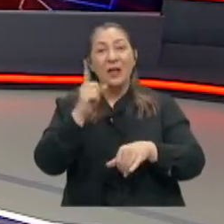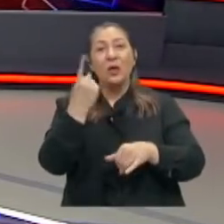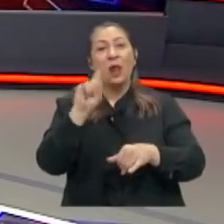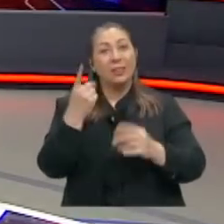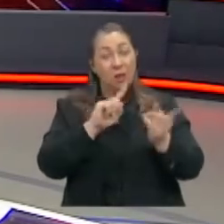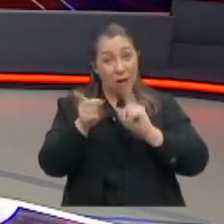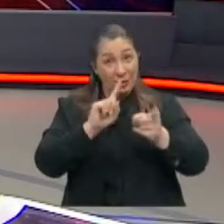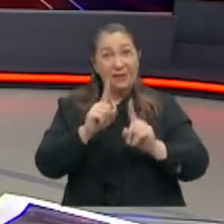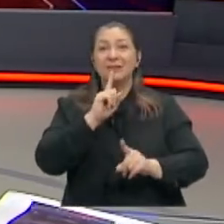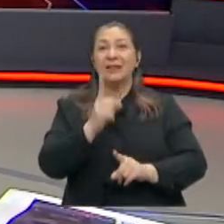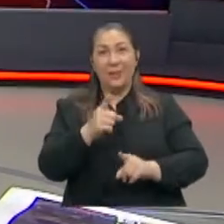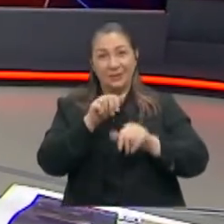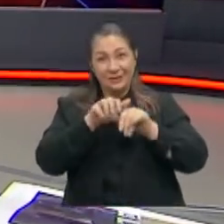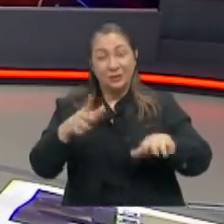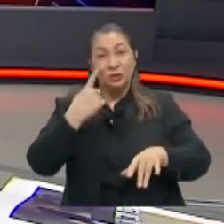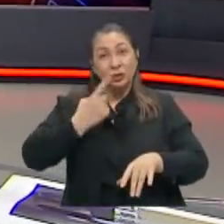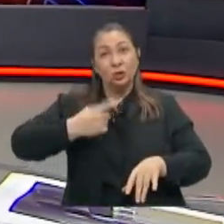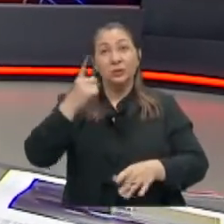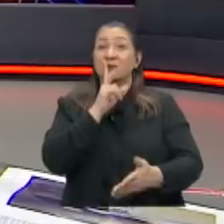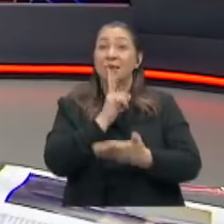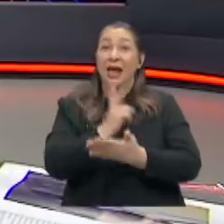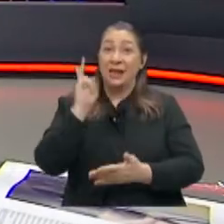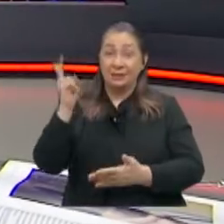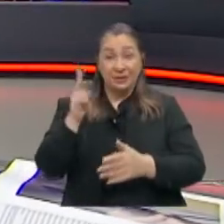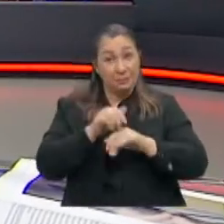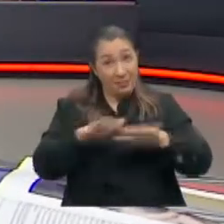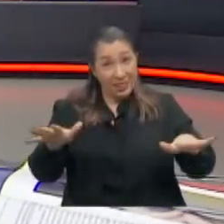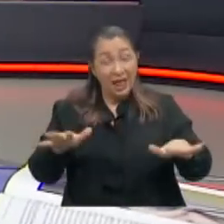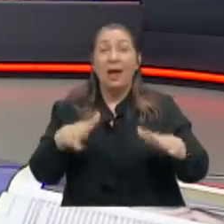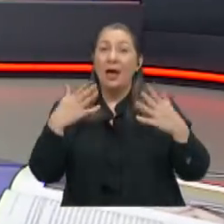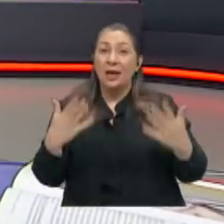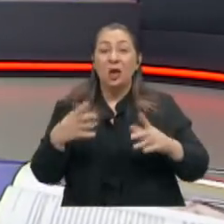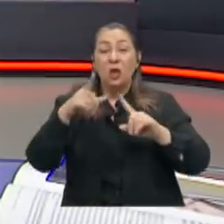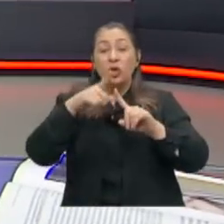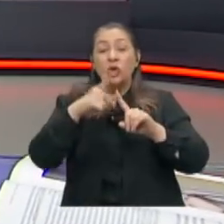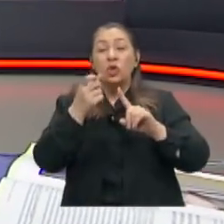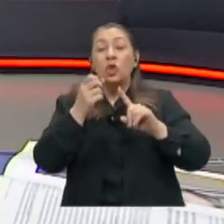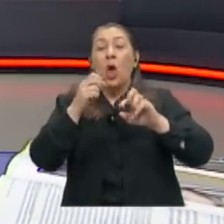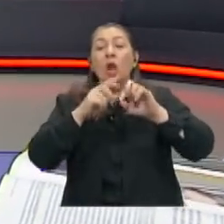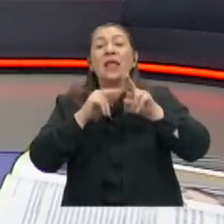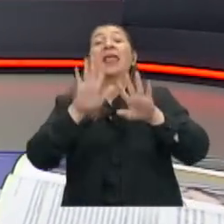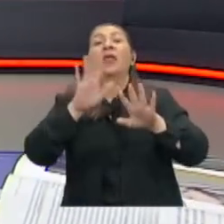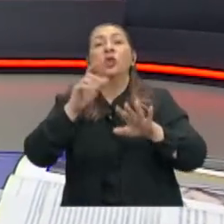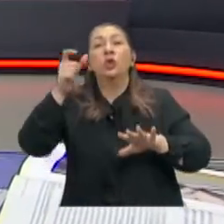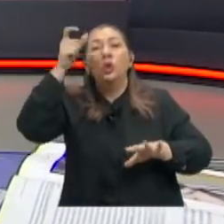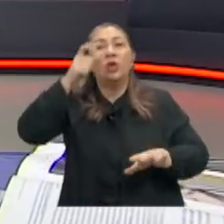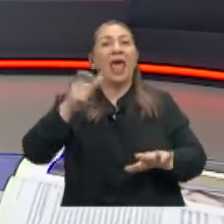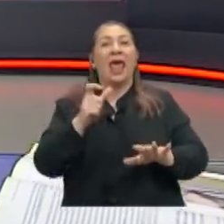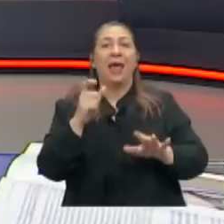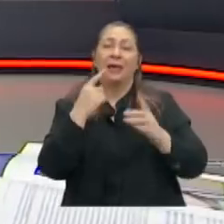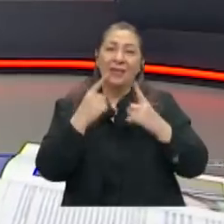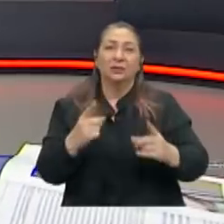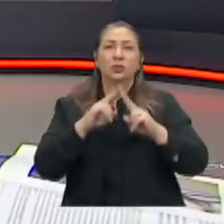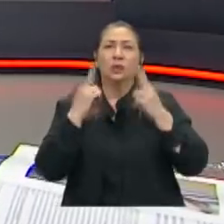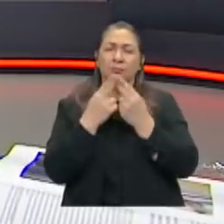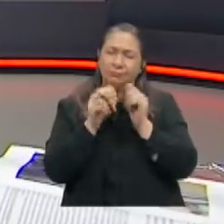yönetmelik, bir talimat da yayınlandı. Cumhurbaşkanlığı kararnamesi de yayınlandı. Artık Turkey denmesin, Türkiye densin her tarafta,